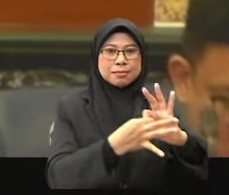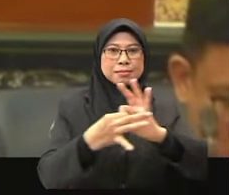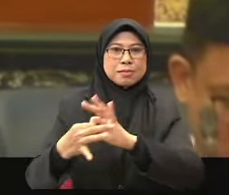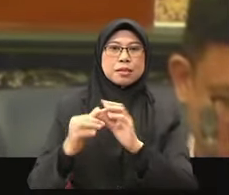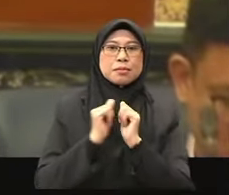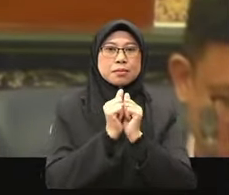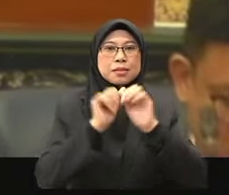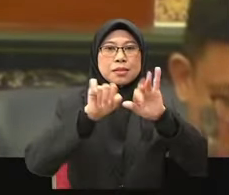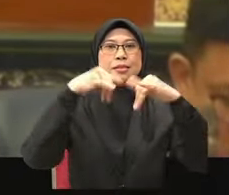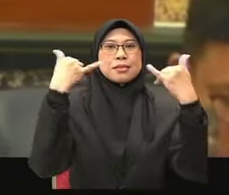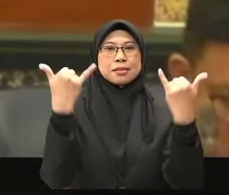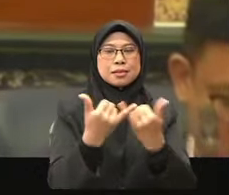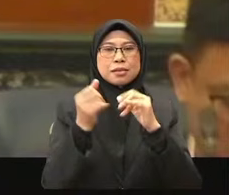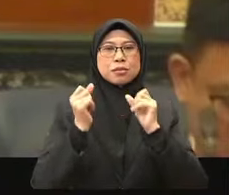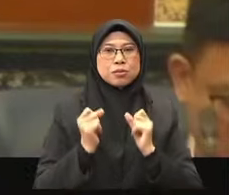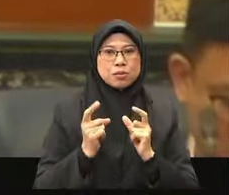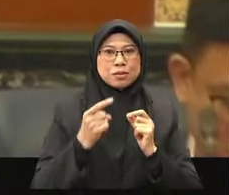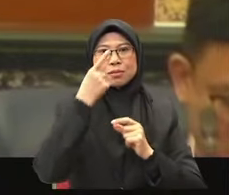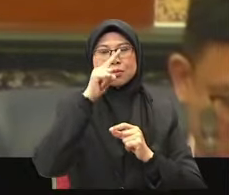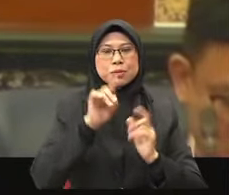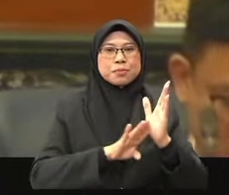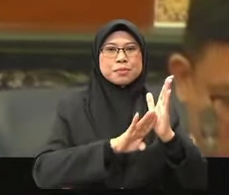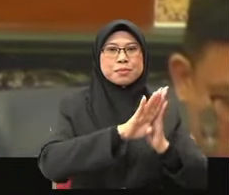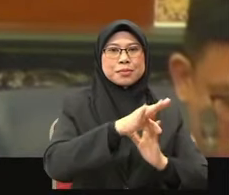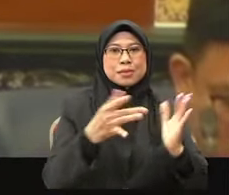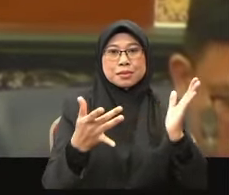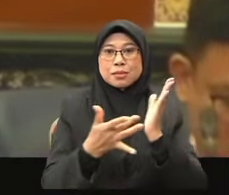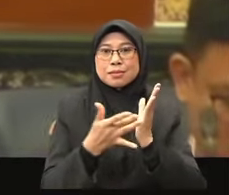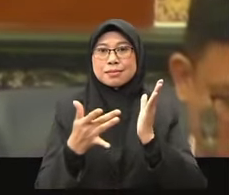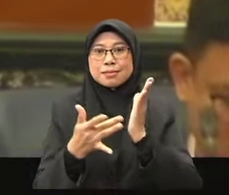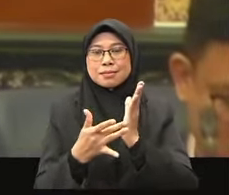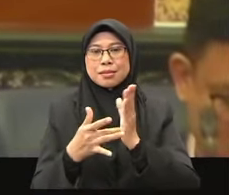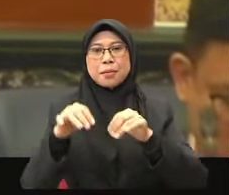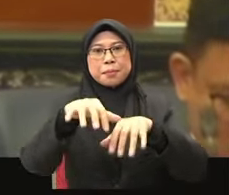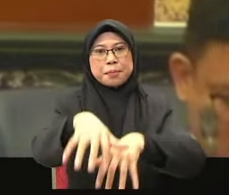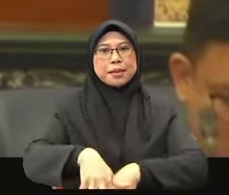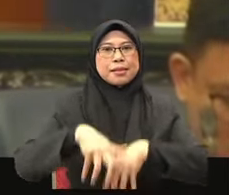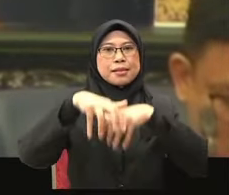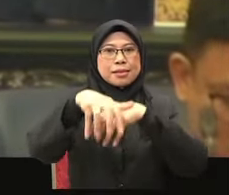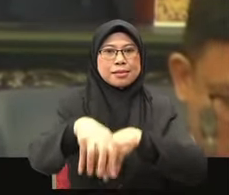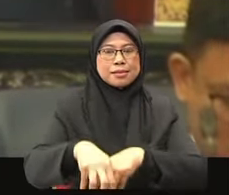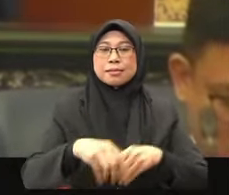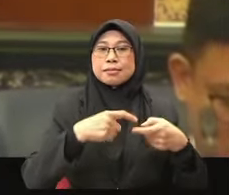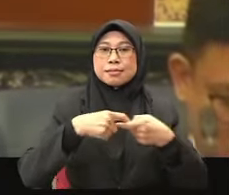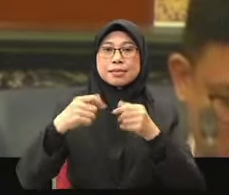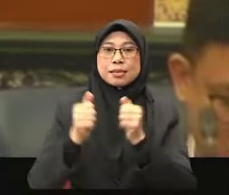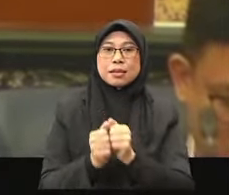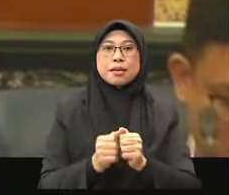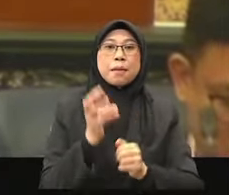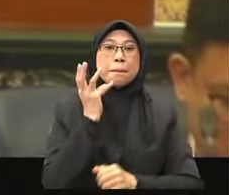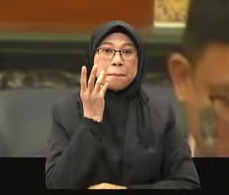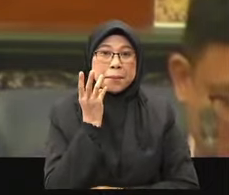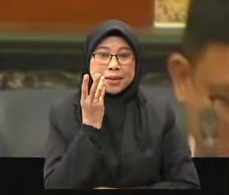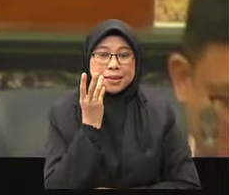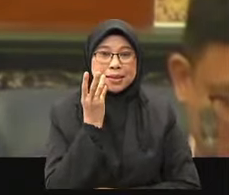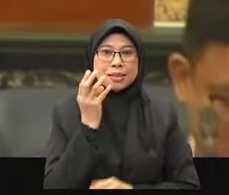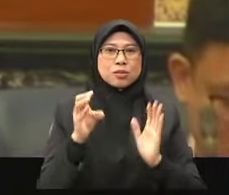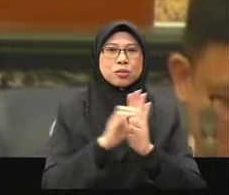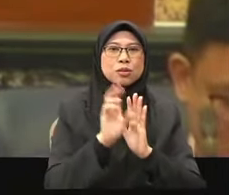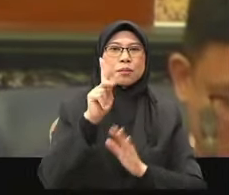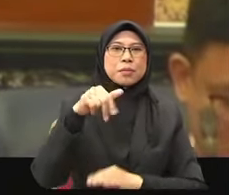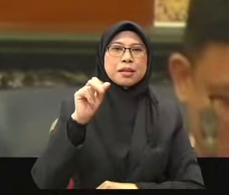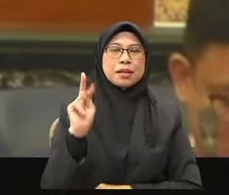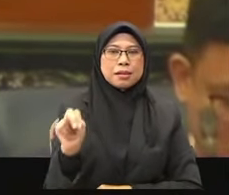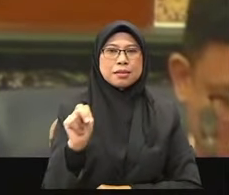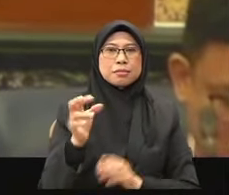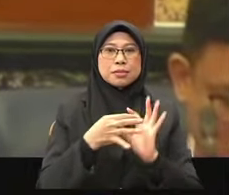dengan itu saya berpendapat usaha-usaha perlu dibuat supaya upacara-upacara tradisi masyarakat kaum asal ini dapat menambah nilai kepada industri